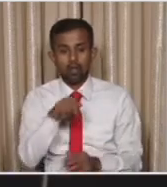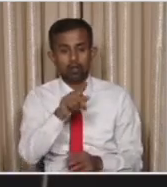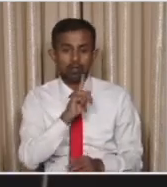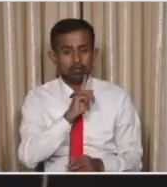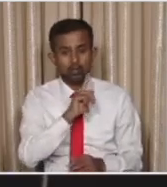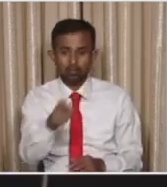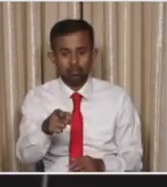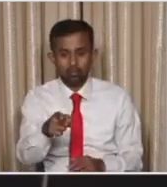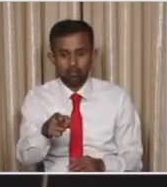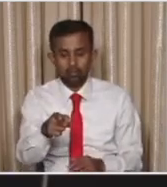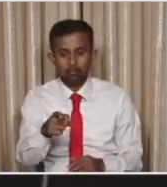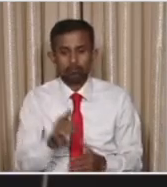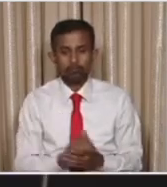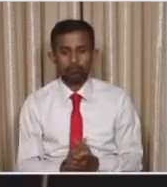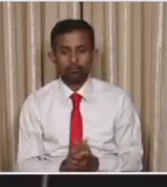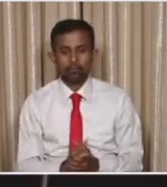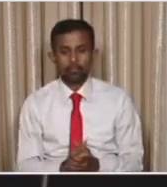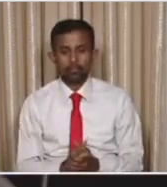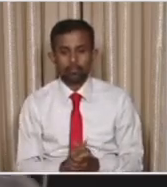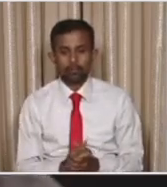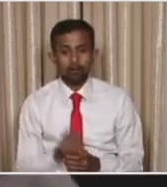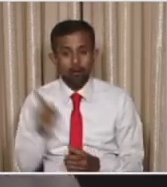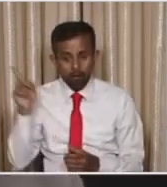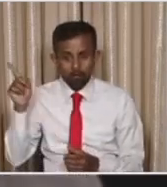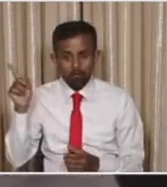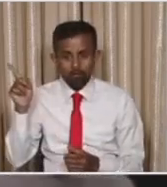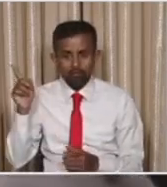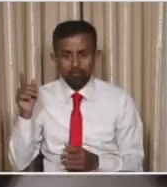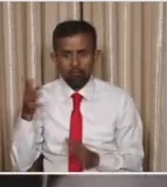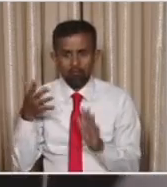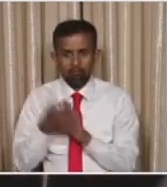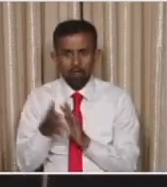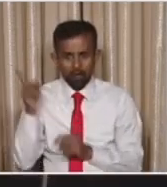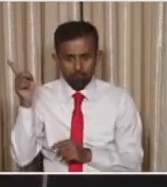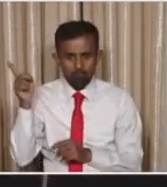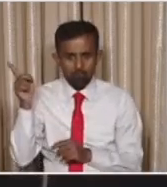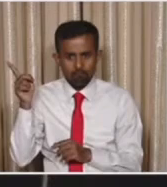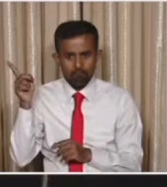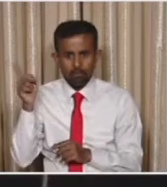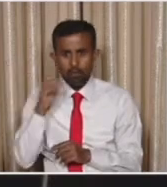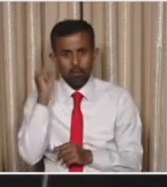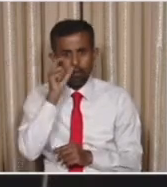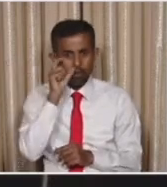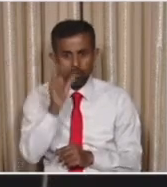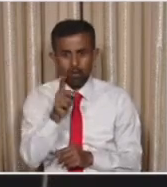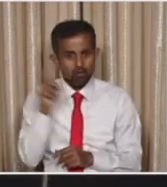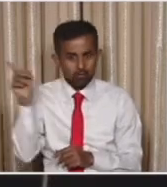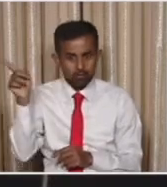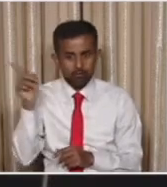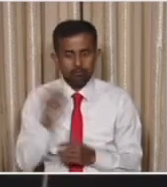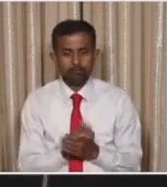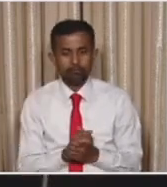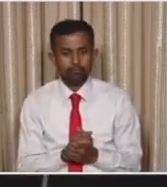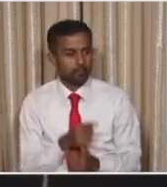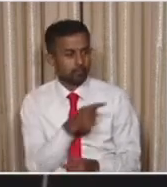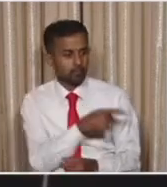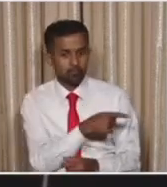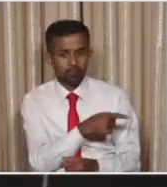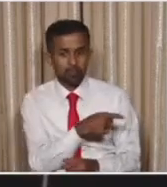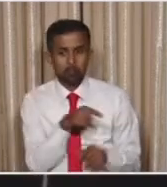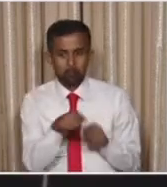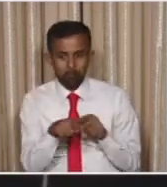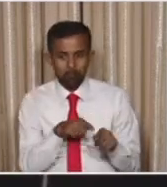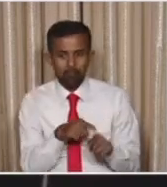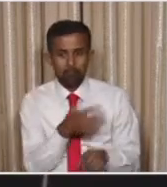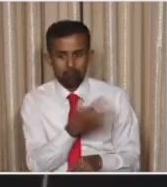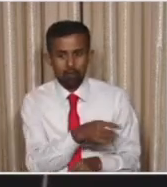කිව්වොත් එහෙම අන්න අතන දූෂණය තියෙනවා මේක හොයලා බලන්න මෙන්න මෙතන මේ ආකාරයෙන්